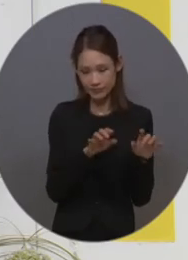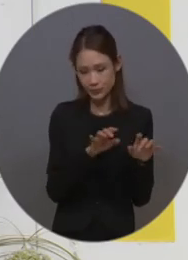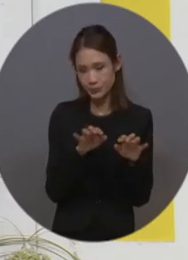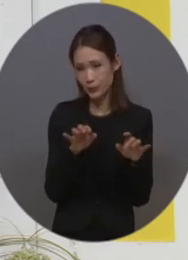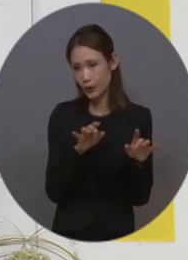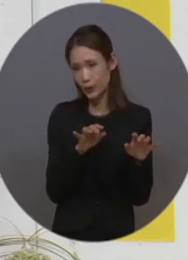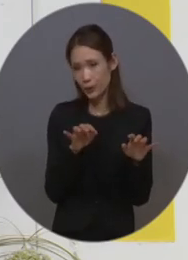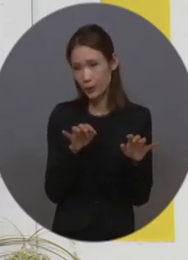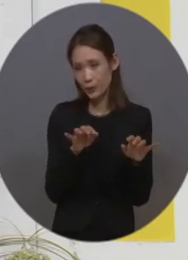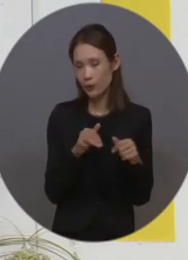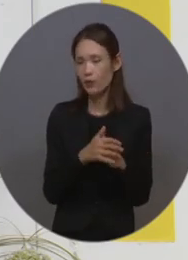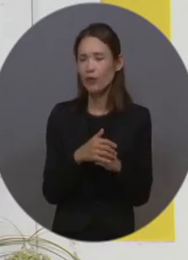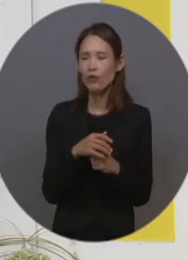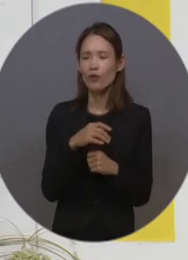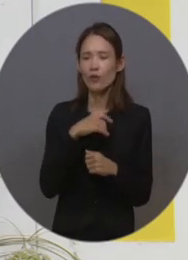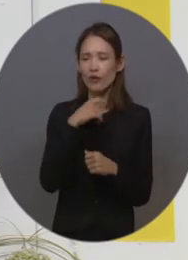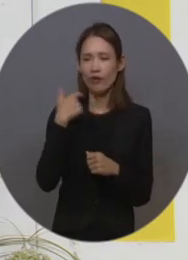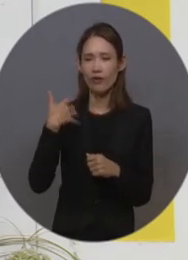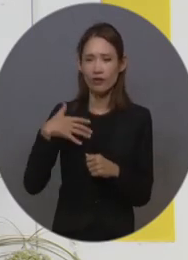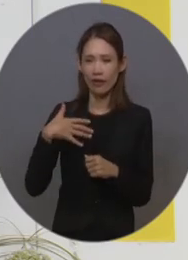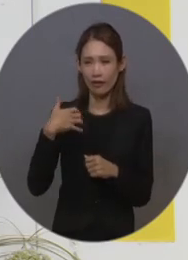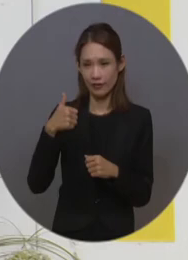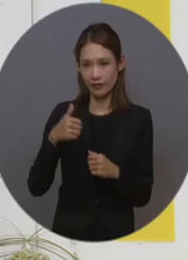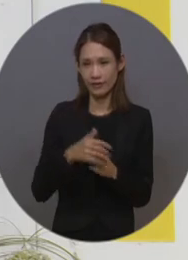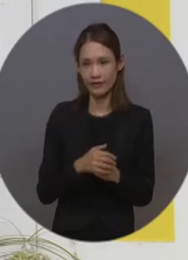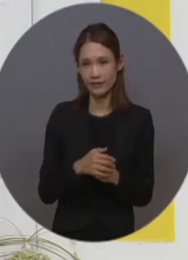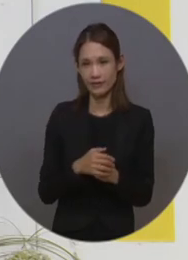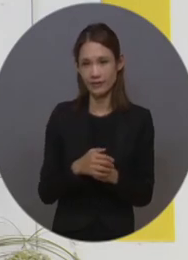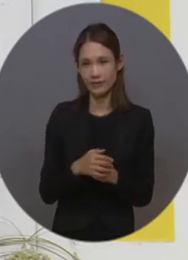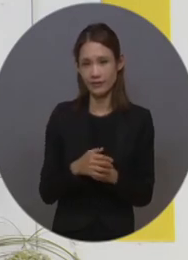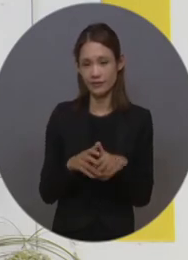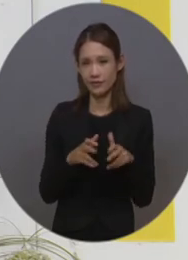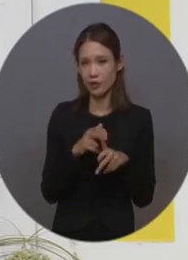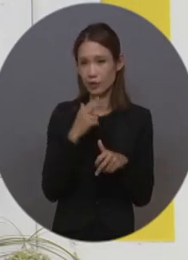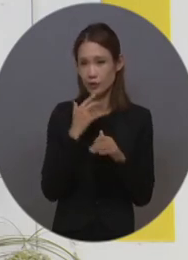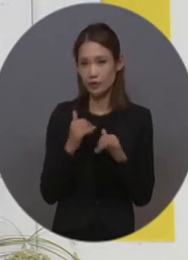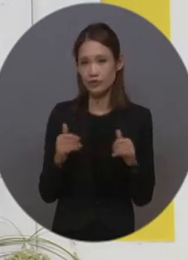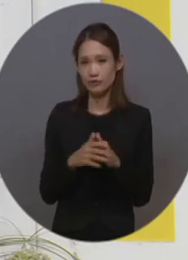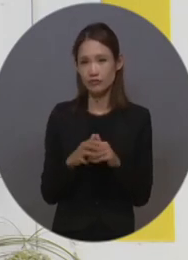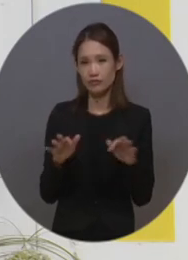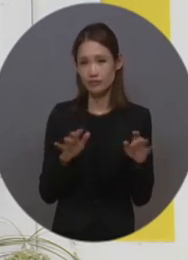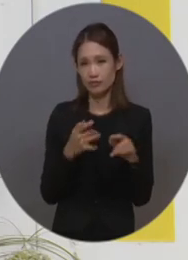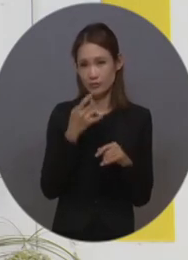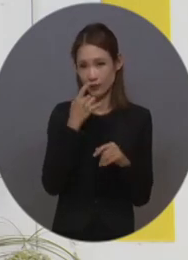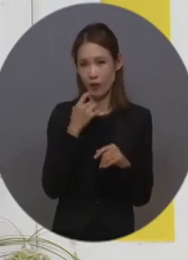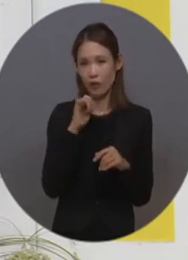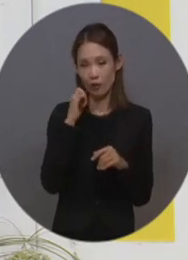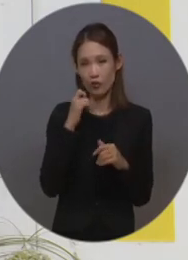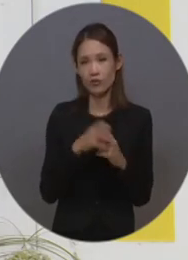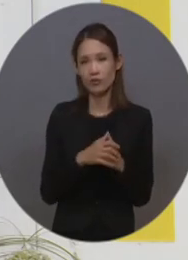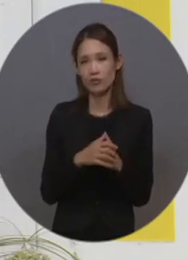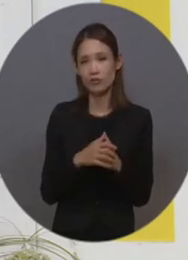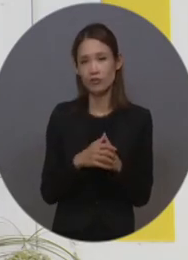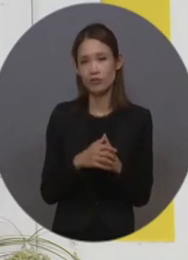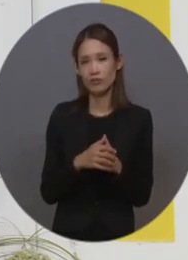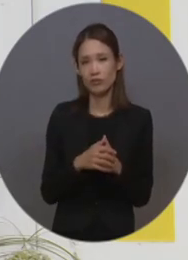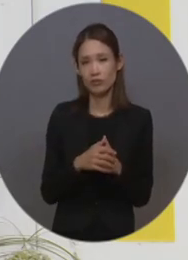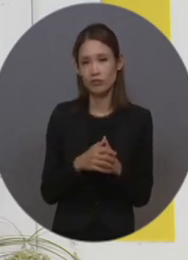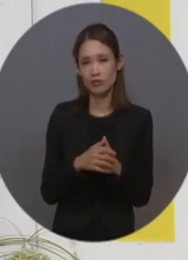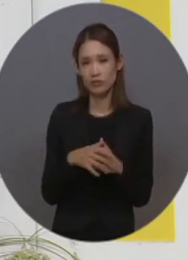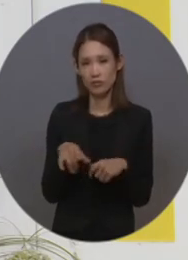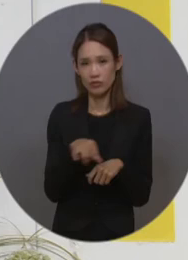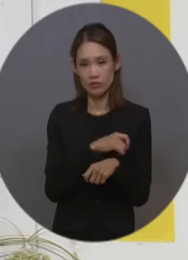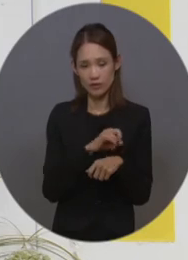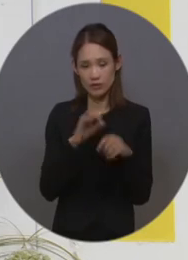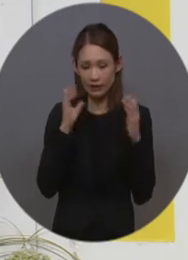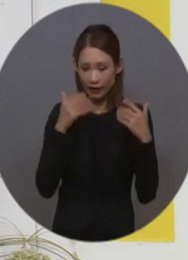건 이게 보통 일이 아니잖아요. 네. 네, 그냥 뭐 장애 없으신 분들도 피아노 배우기는 네. 쉽지 않은데 네. 이제 특별히